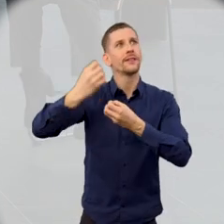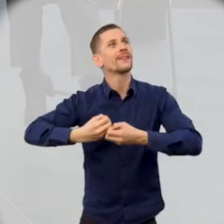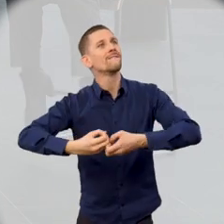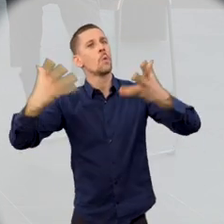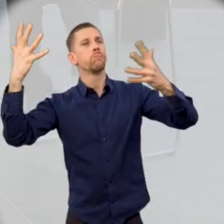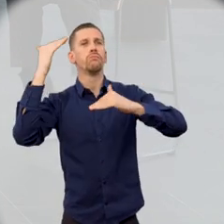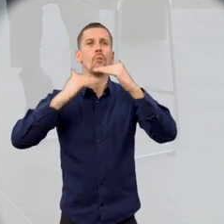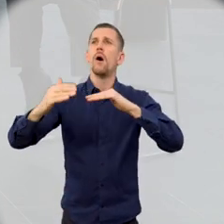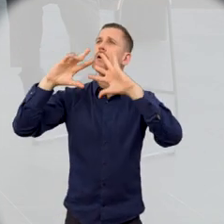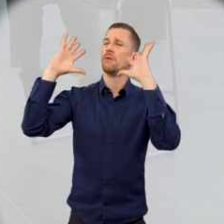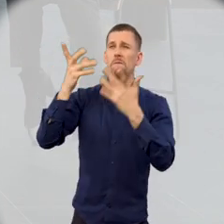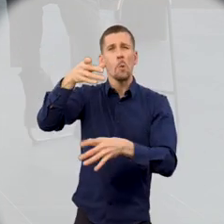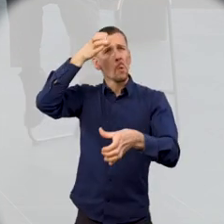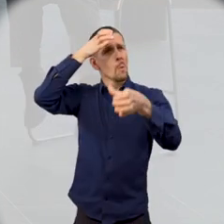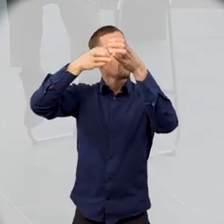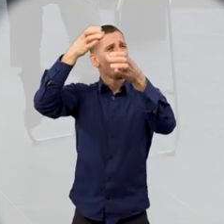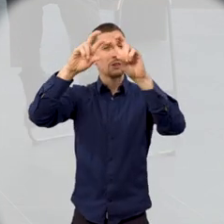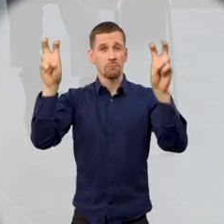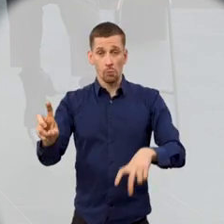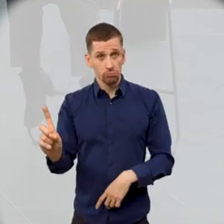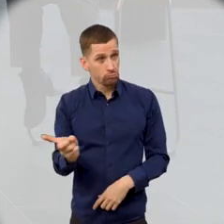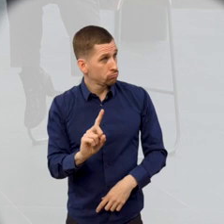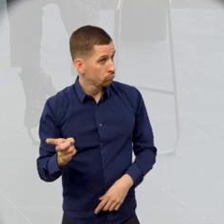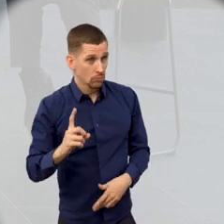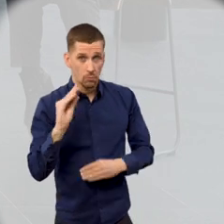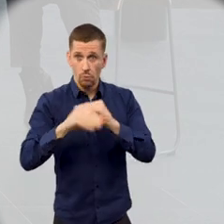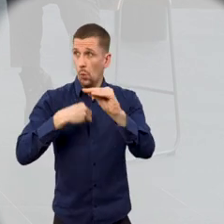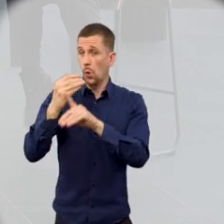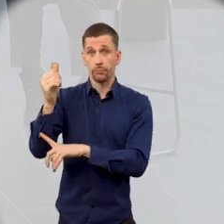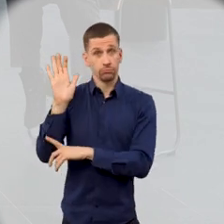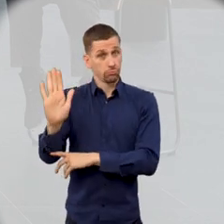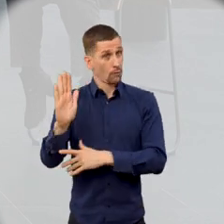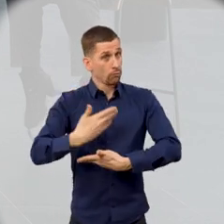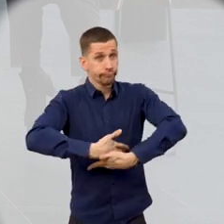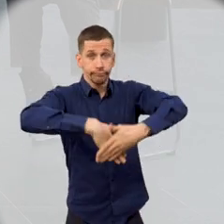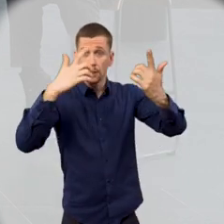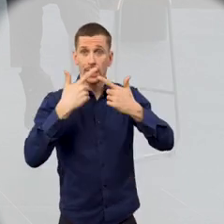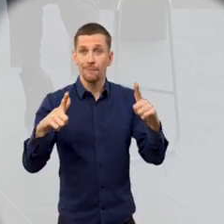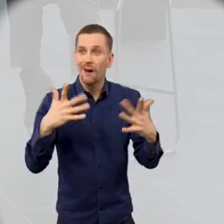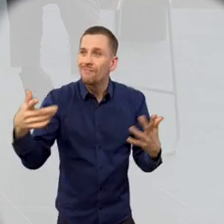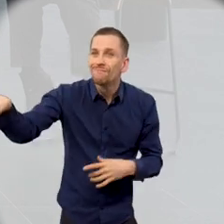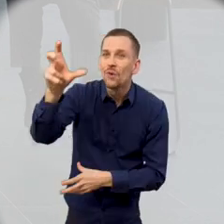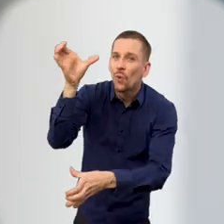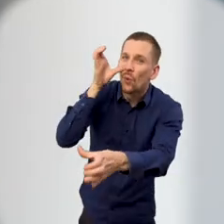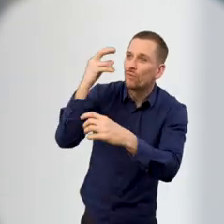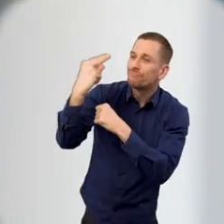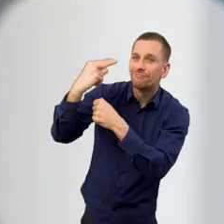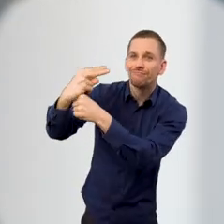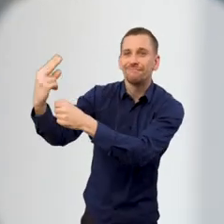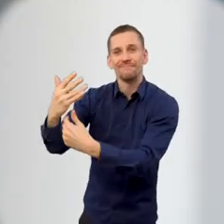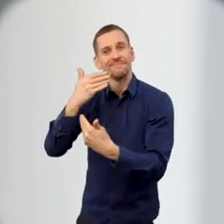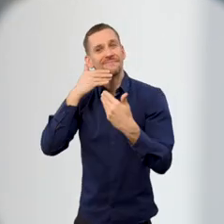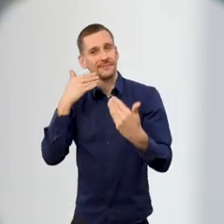ou d'être diplômé d'une grande école et bardée de diplômes pour travailler dans les métiers du numérique. Il y a tout un champ de possibles qui s'ouvre du coup à vous qui nous